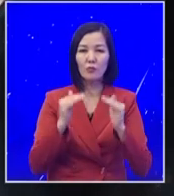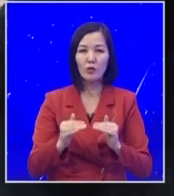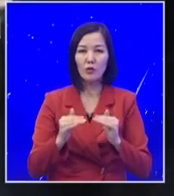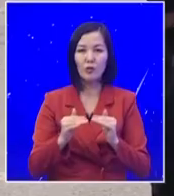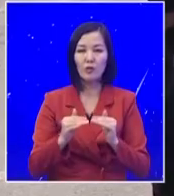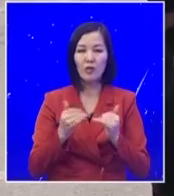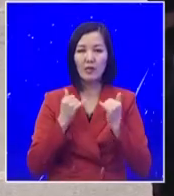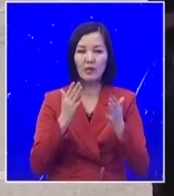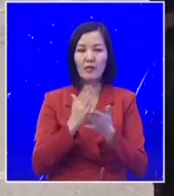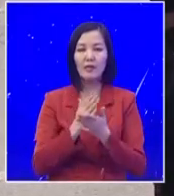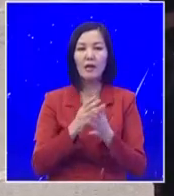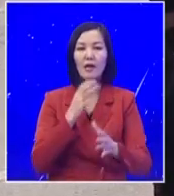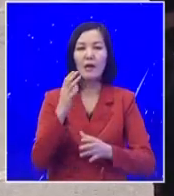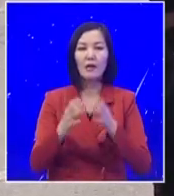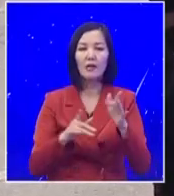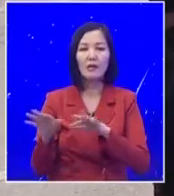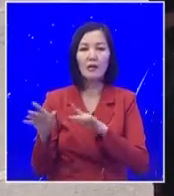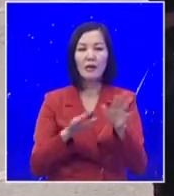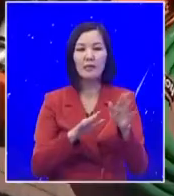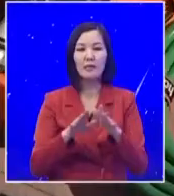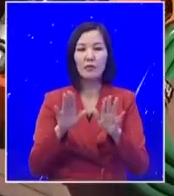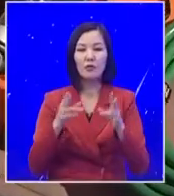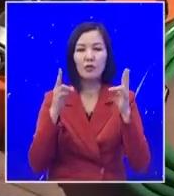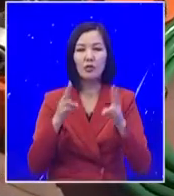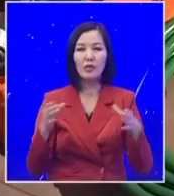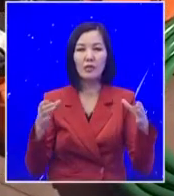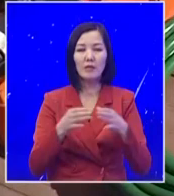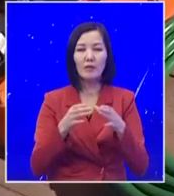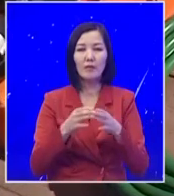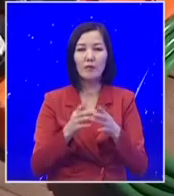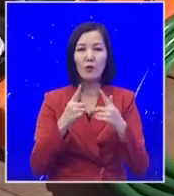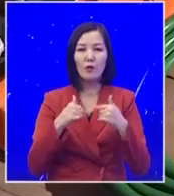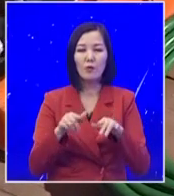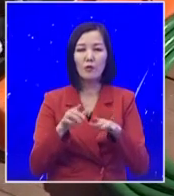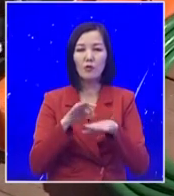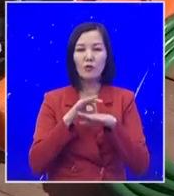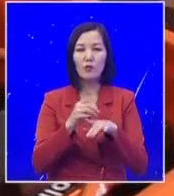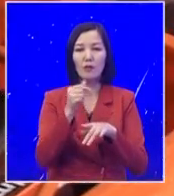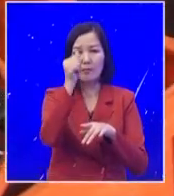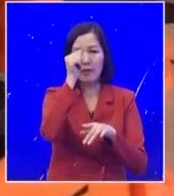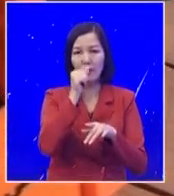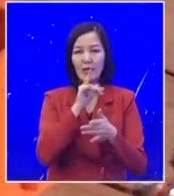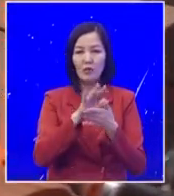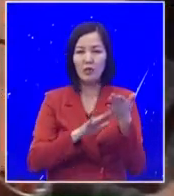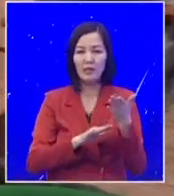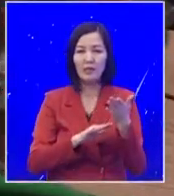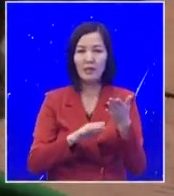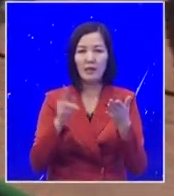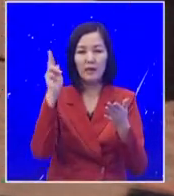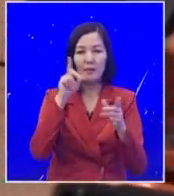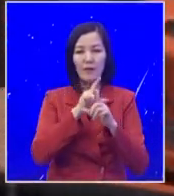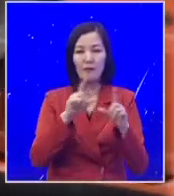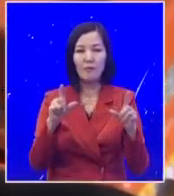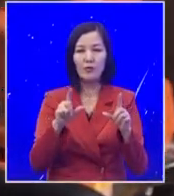аталып өткізіледі. Халықаралық акция өңірде төтенше жағдайлар департаментінің ұйымдастыруымен бір ай бойы жалғаспақ. Аясында білім